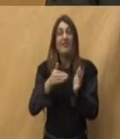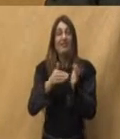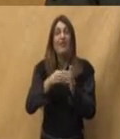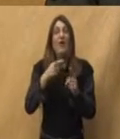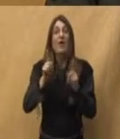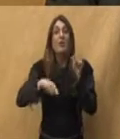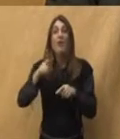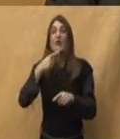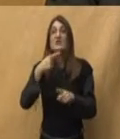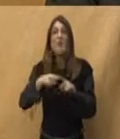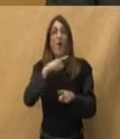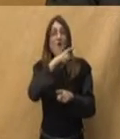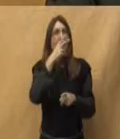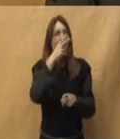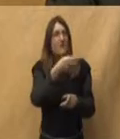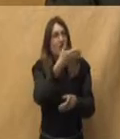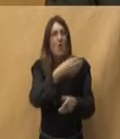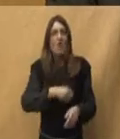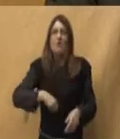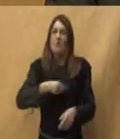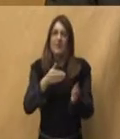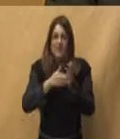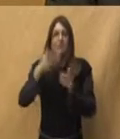te statistike i zabrinuti.